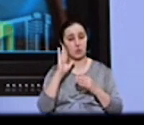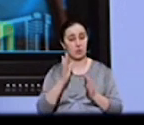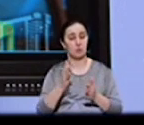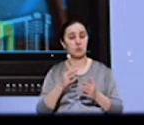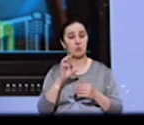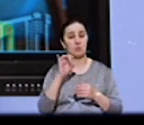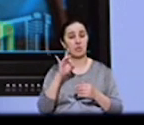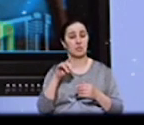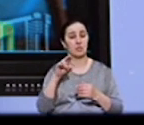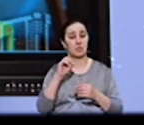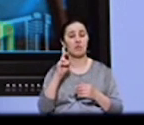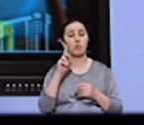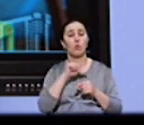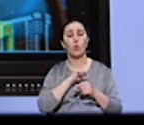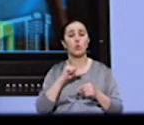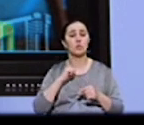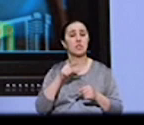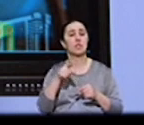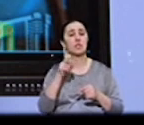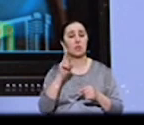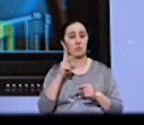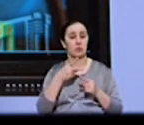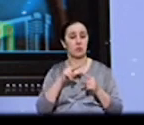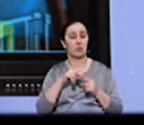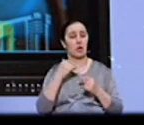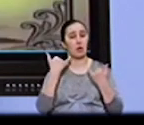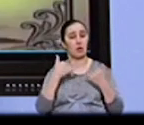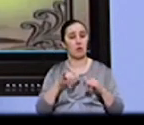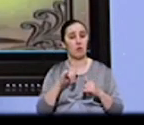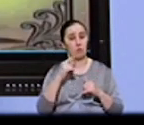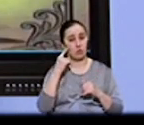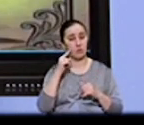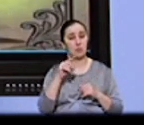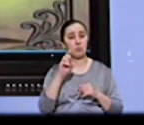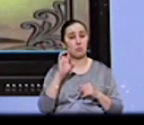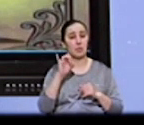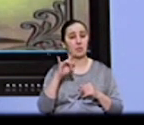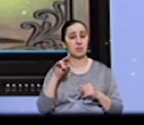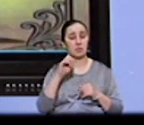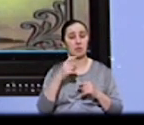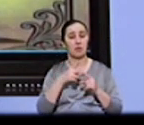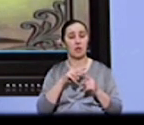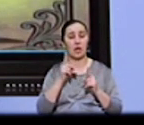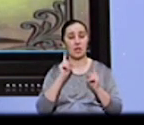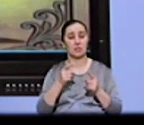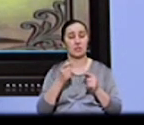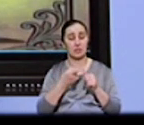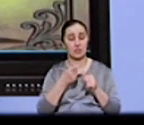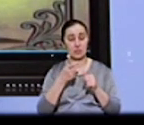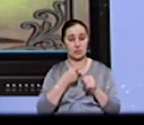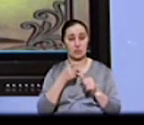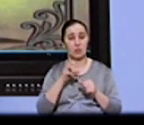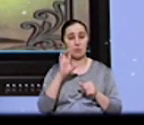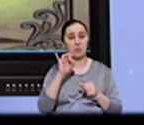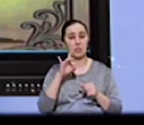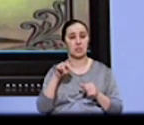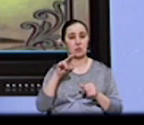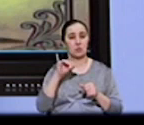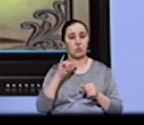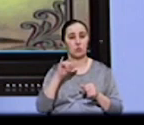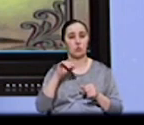o'rganamiz. Berdaq o'zi kim ekan deb hayron bo'lyapsizmi? Berdaq asli ismi